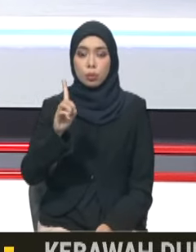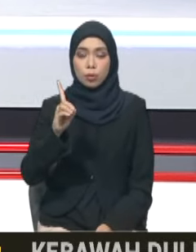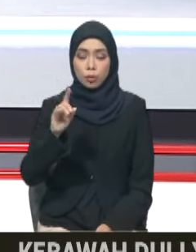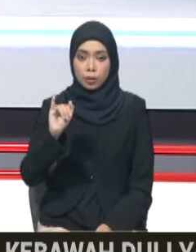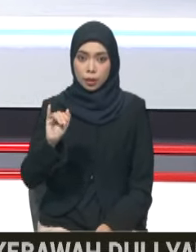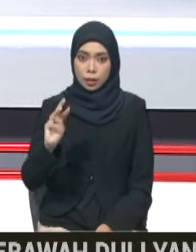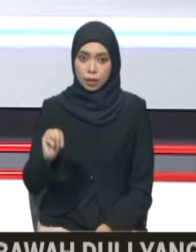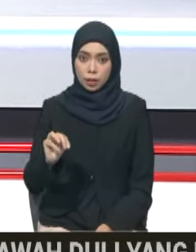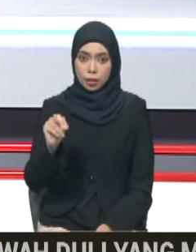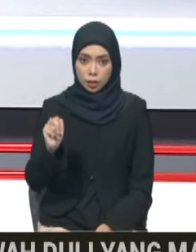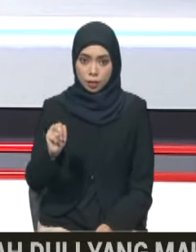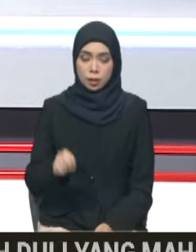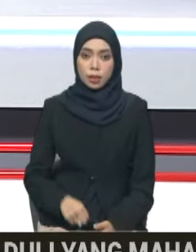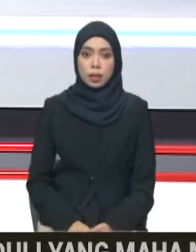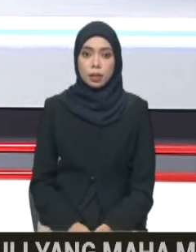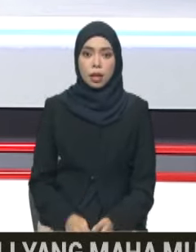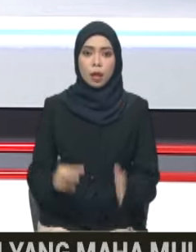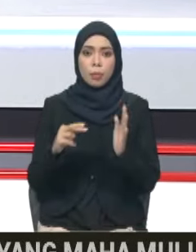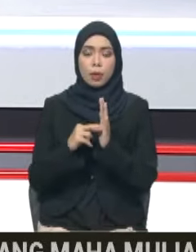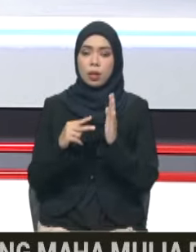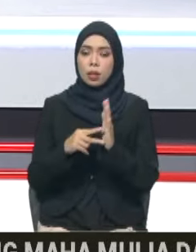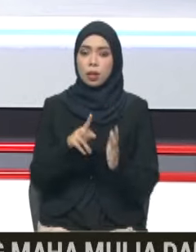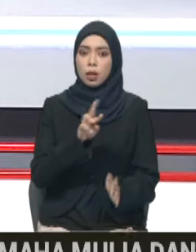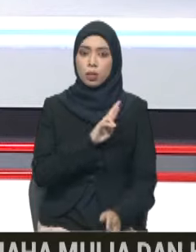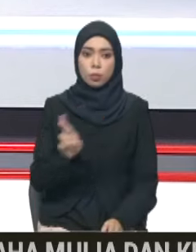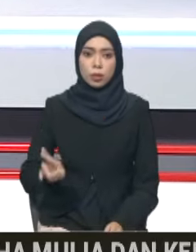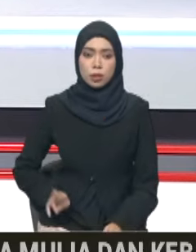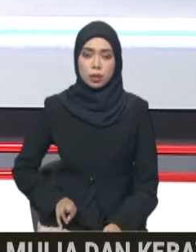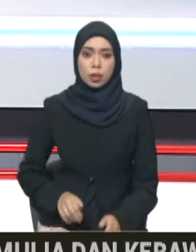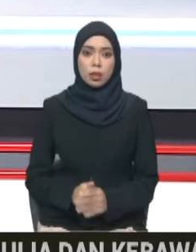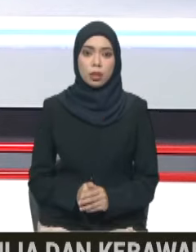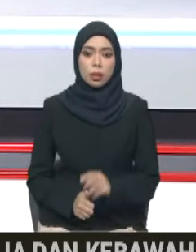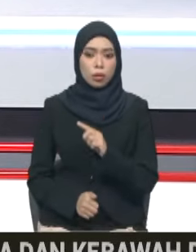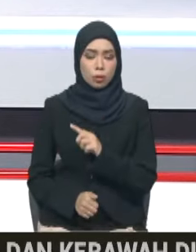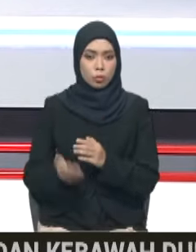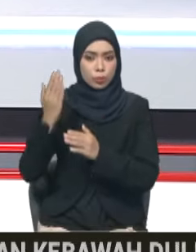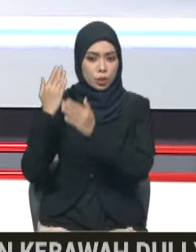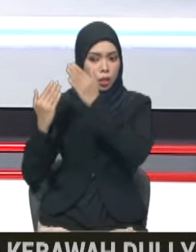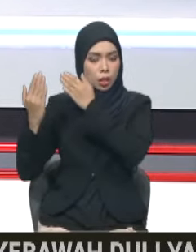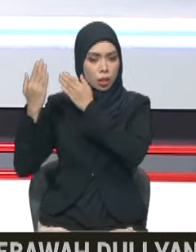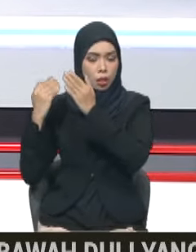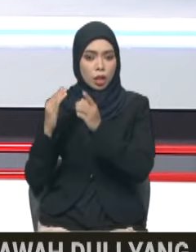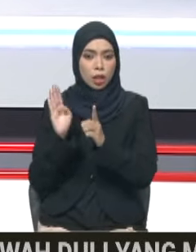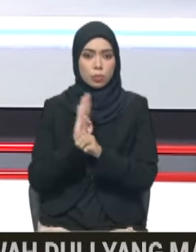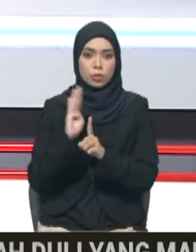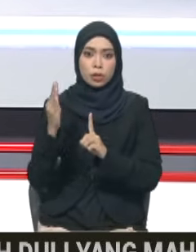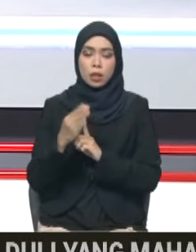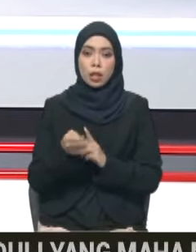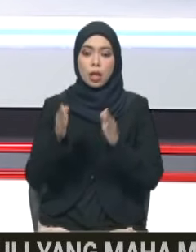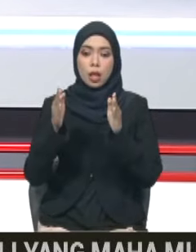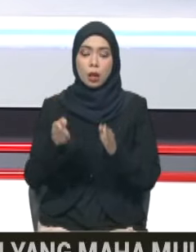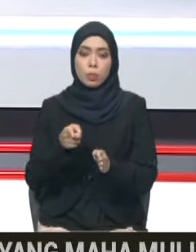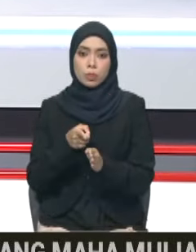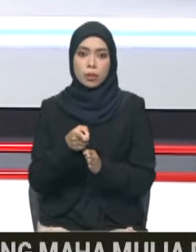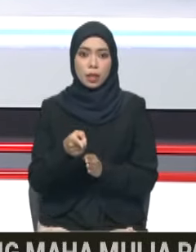Aung Osman, makna keberajaan di negara ini adalah sejarah dan latar belakang warisan budaya pemerintahan